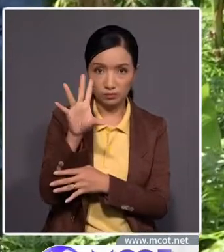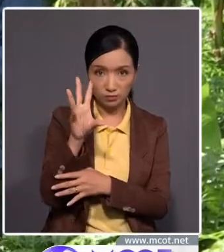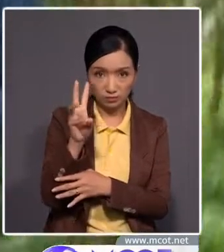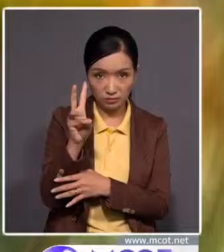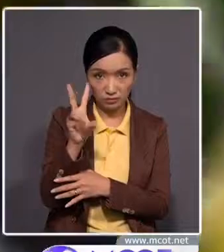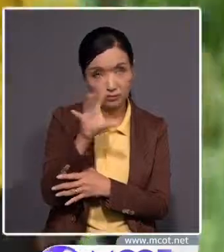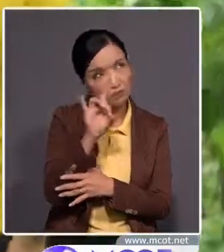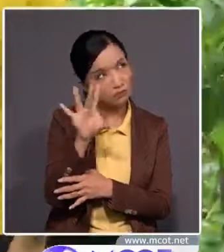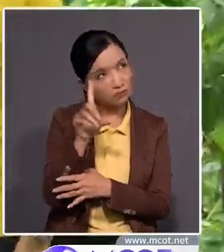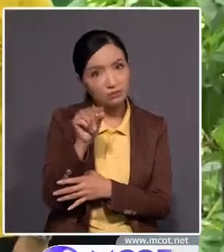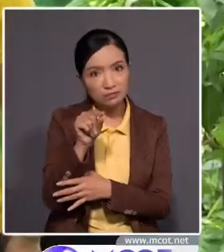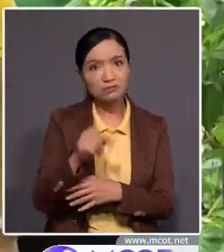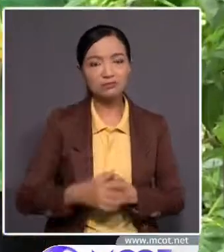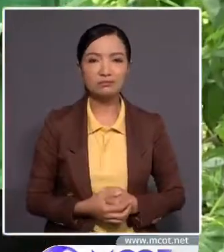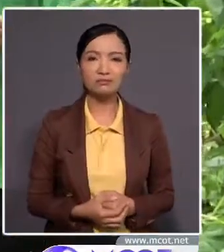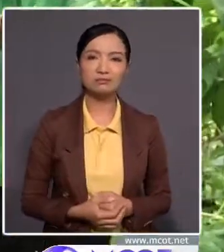โ